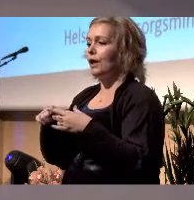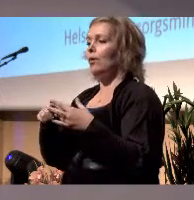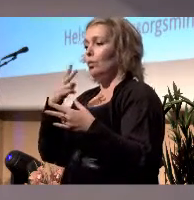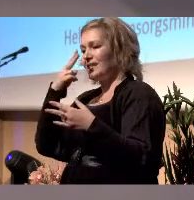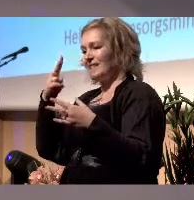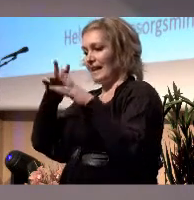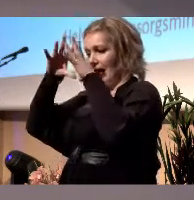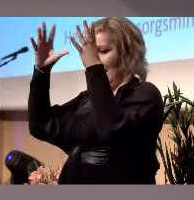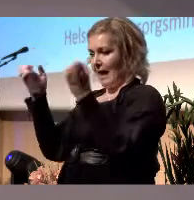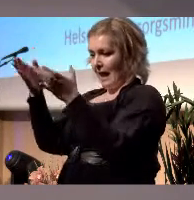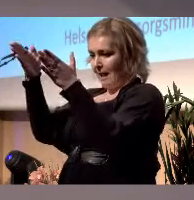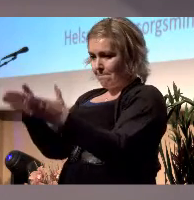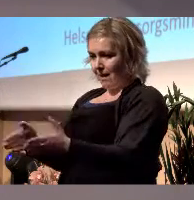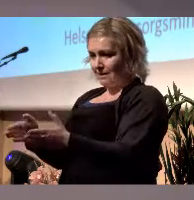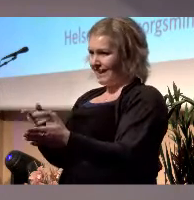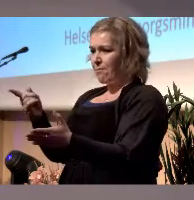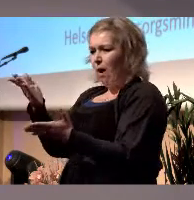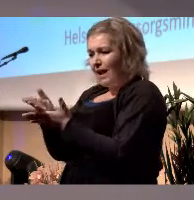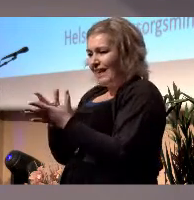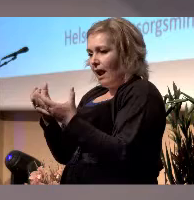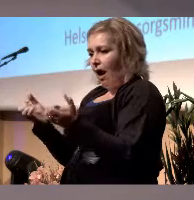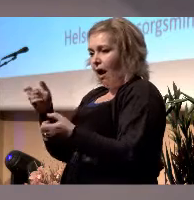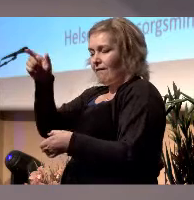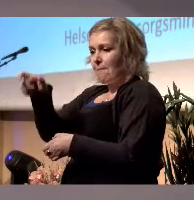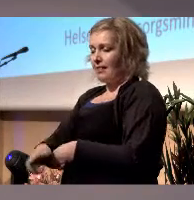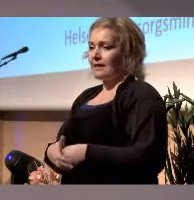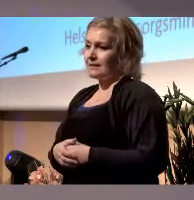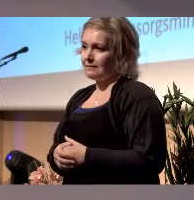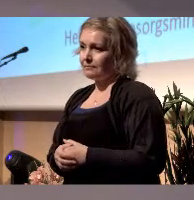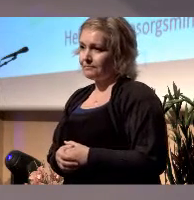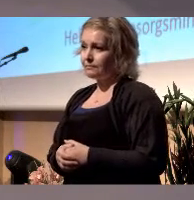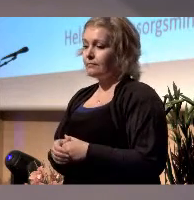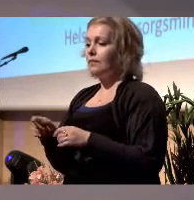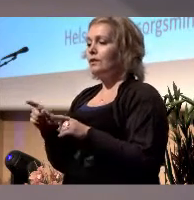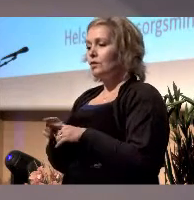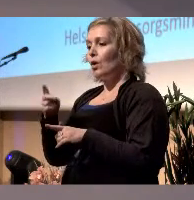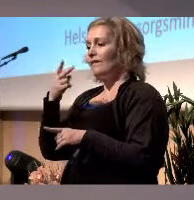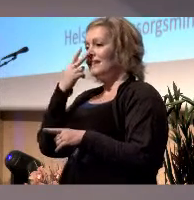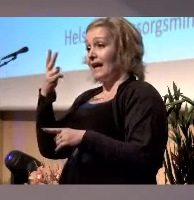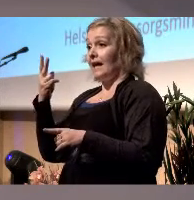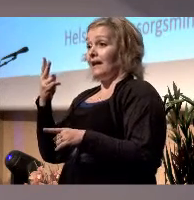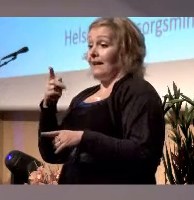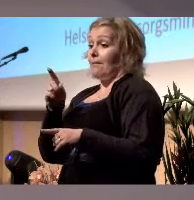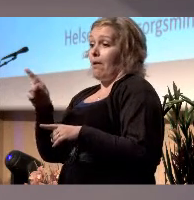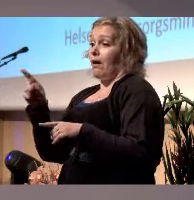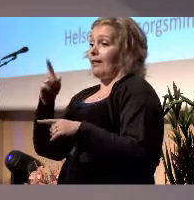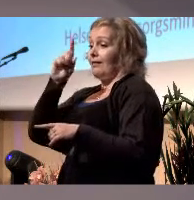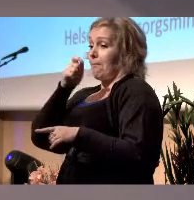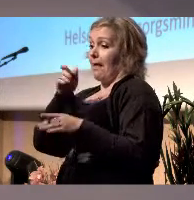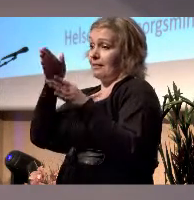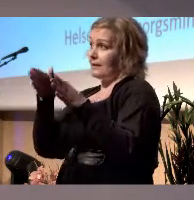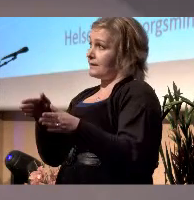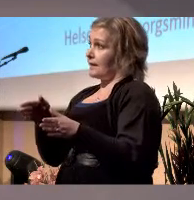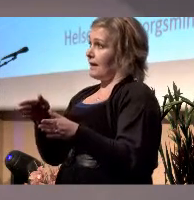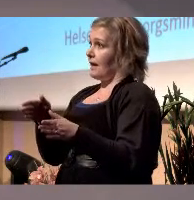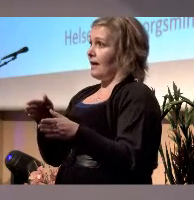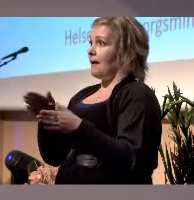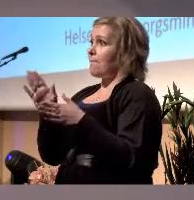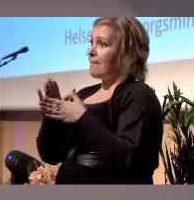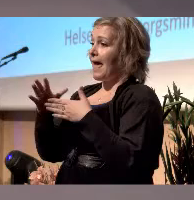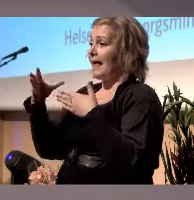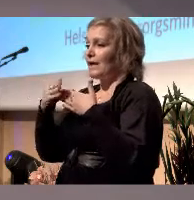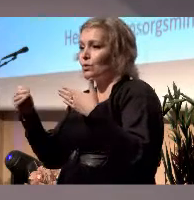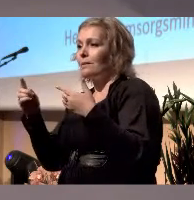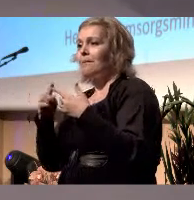se hele mennesket og ikke bare deler av mennesket. Sånn ser vi ikke bare at mennesker med ressurser